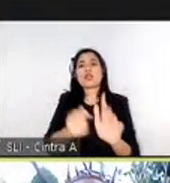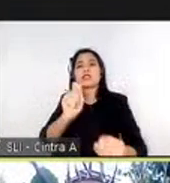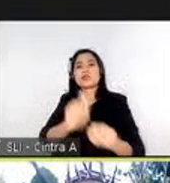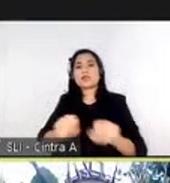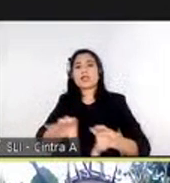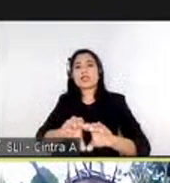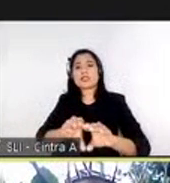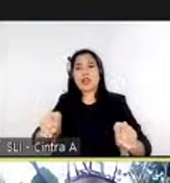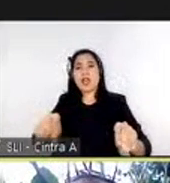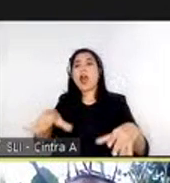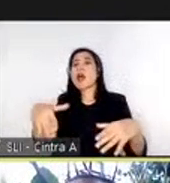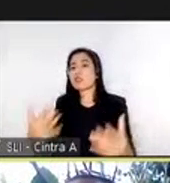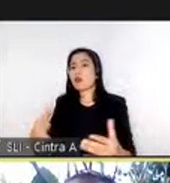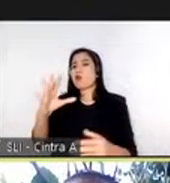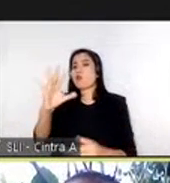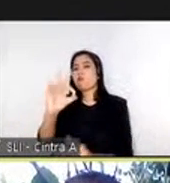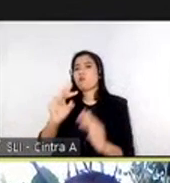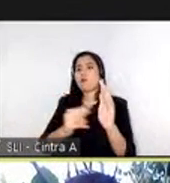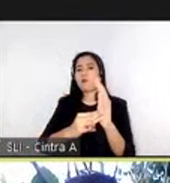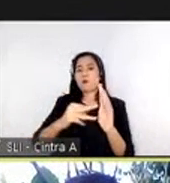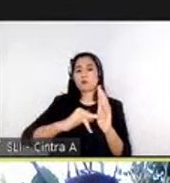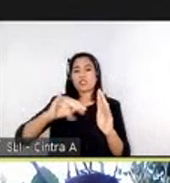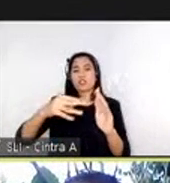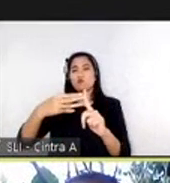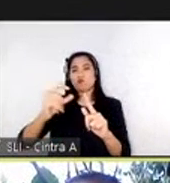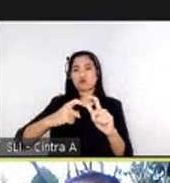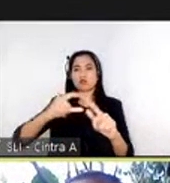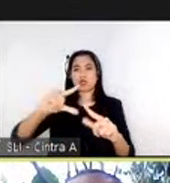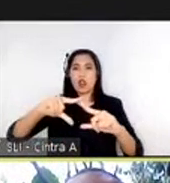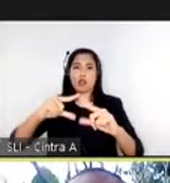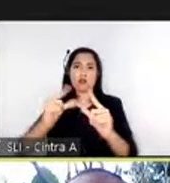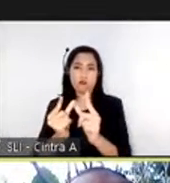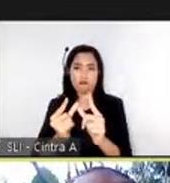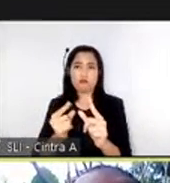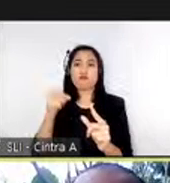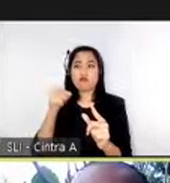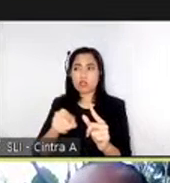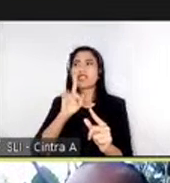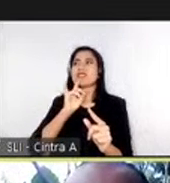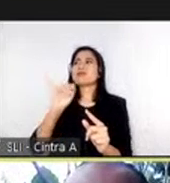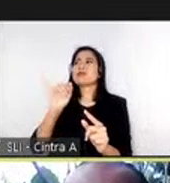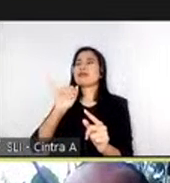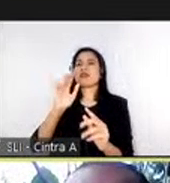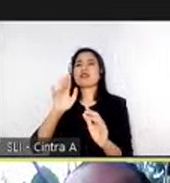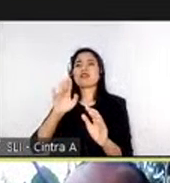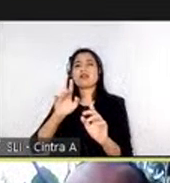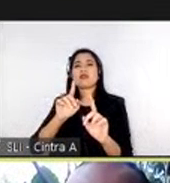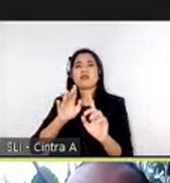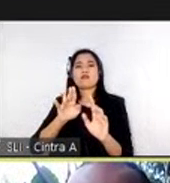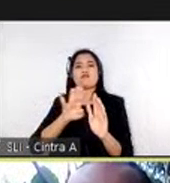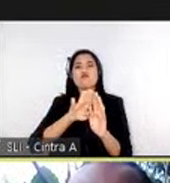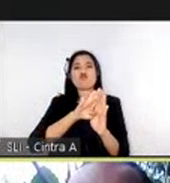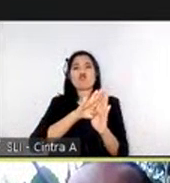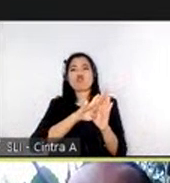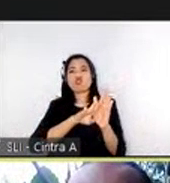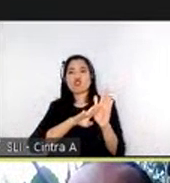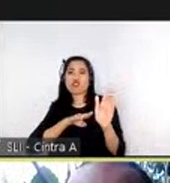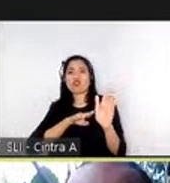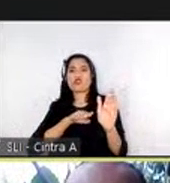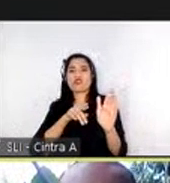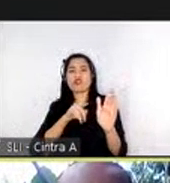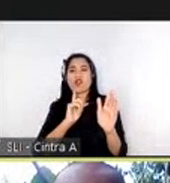tadiah ini yang akan e menurut saya menjadi catatan atau kemunduran apabila kita melihat isi dari